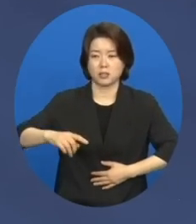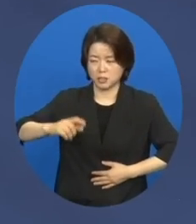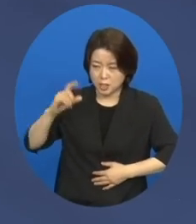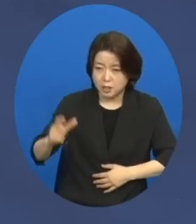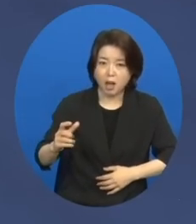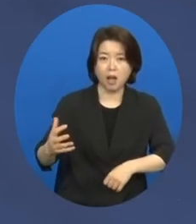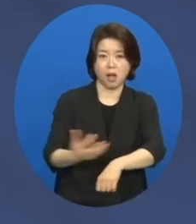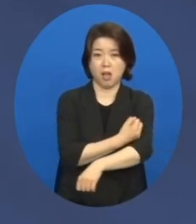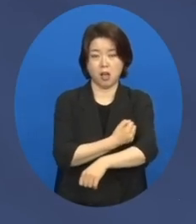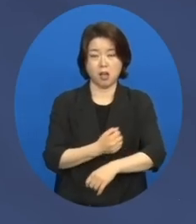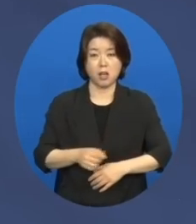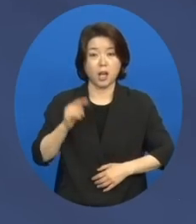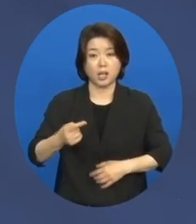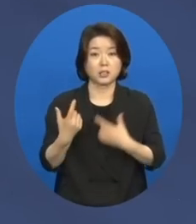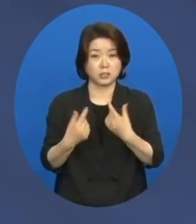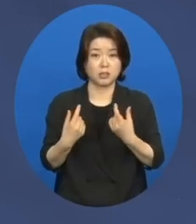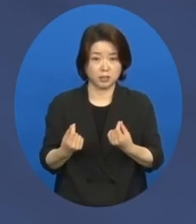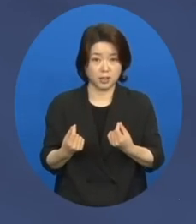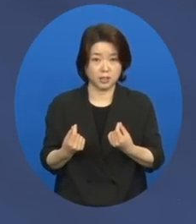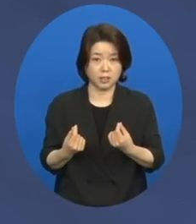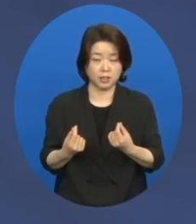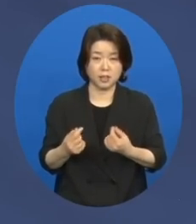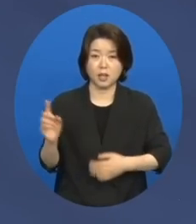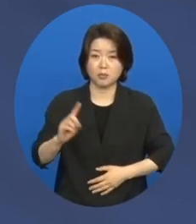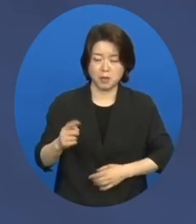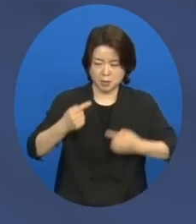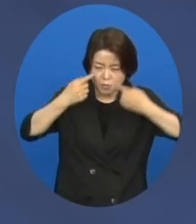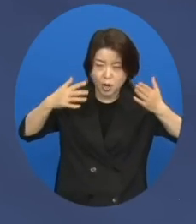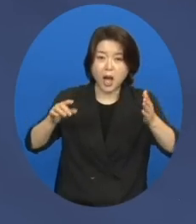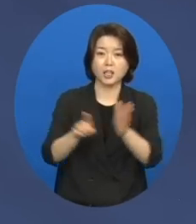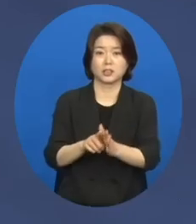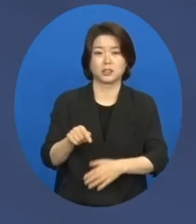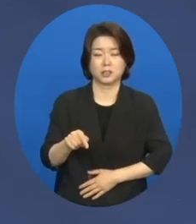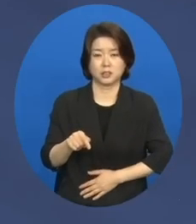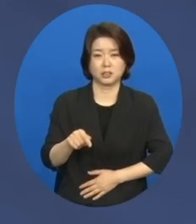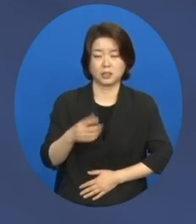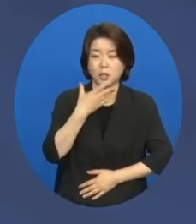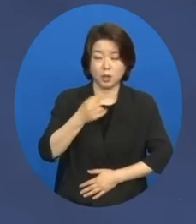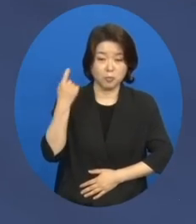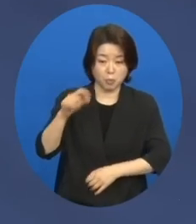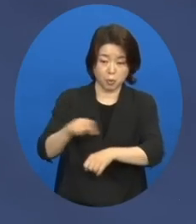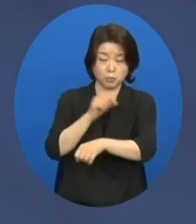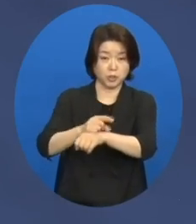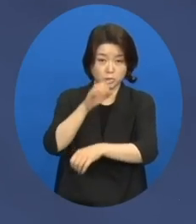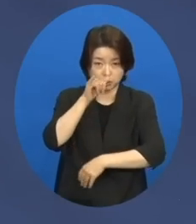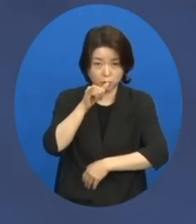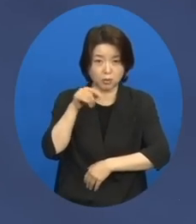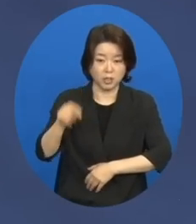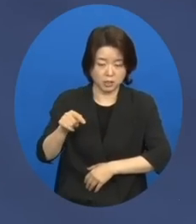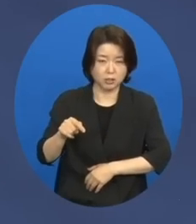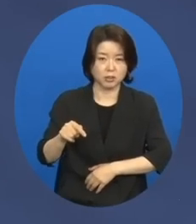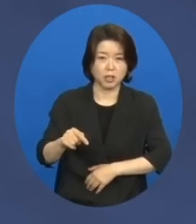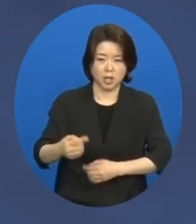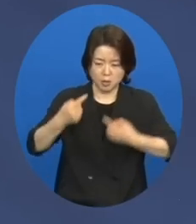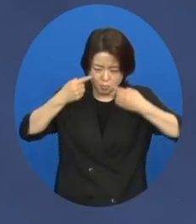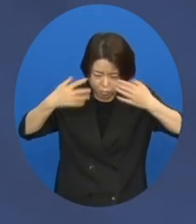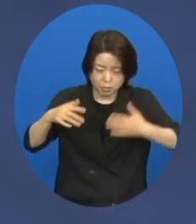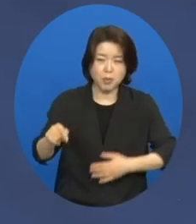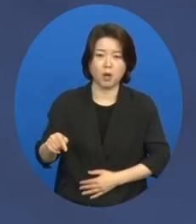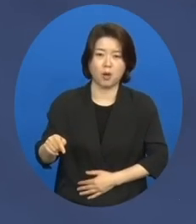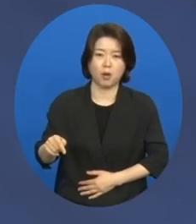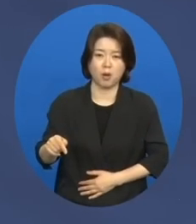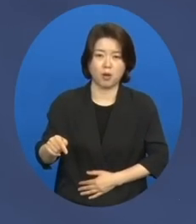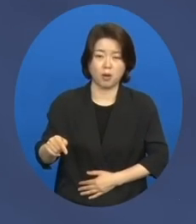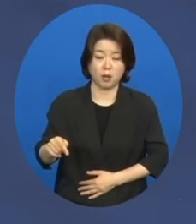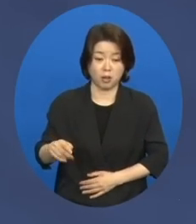강력하고 이렇게 아주 확실한 복음의 특성이, 이 복음이 이렇게도 분명한데